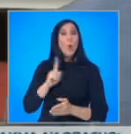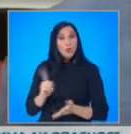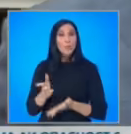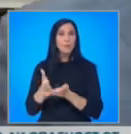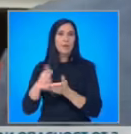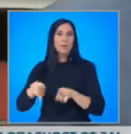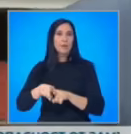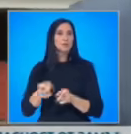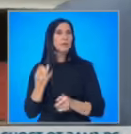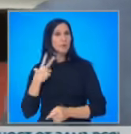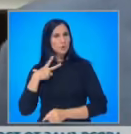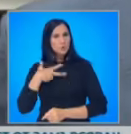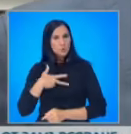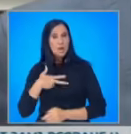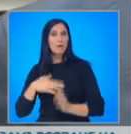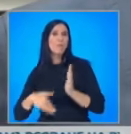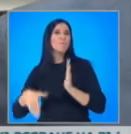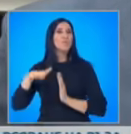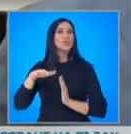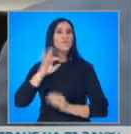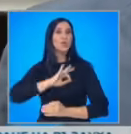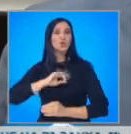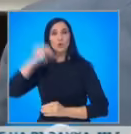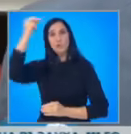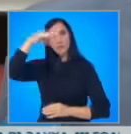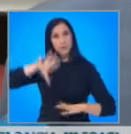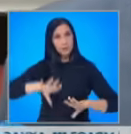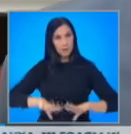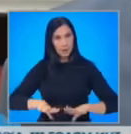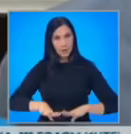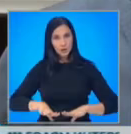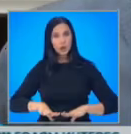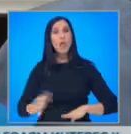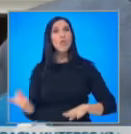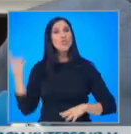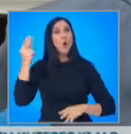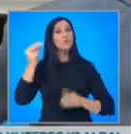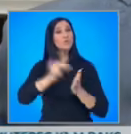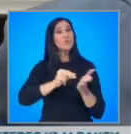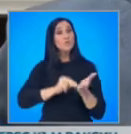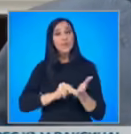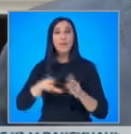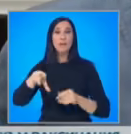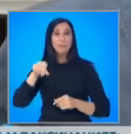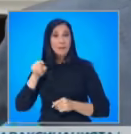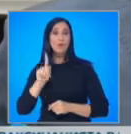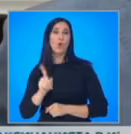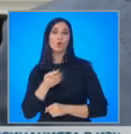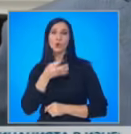започнем с социалните, повишаване на доходите на българските граждани, преизчисляване на пенсиите, което да се